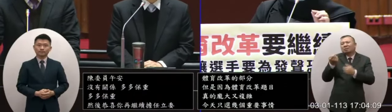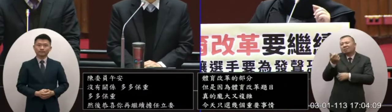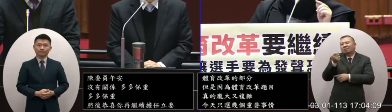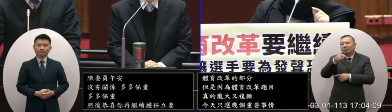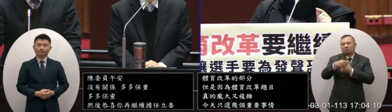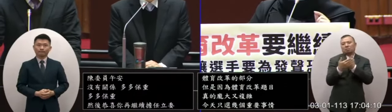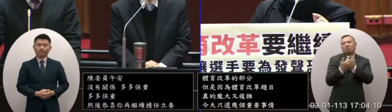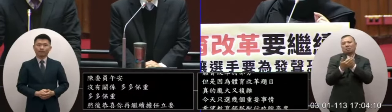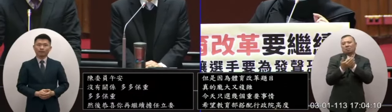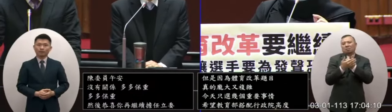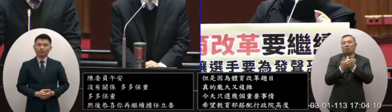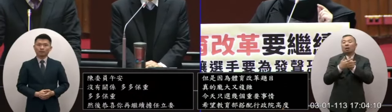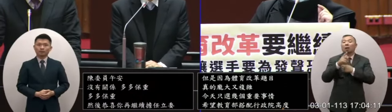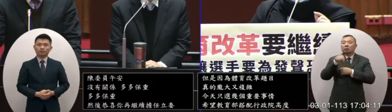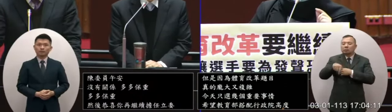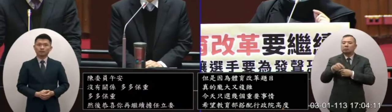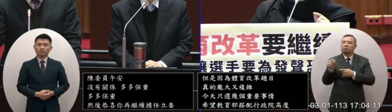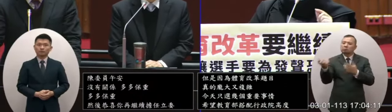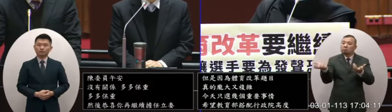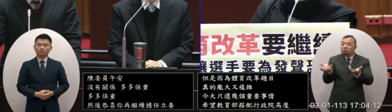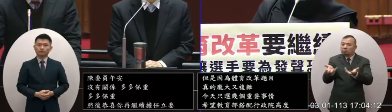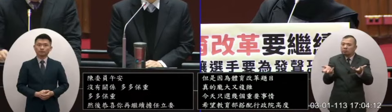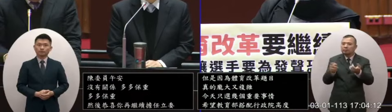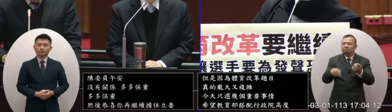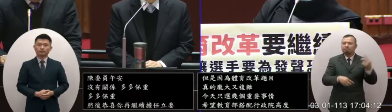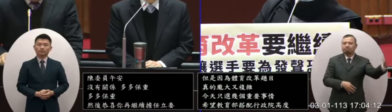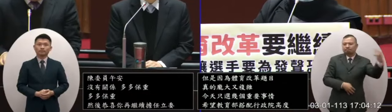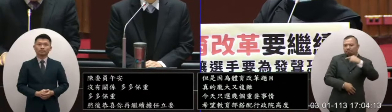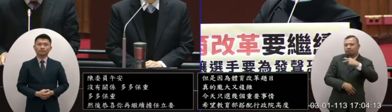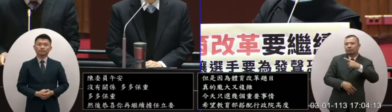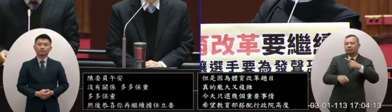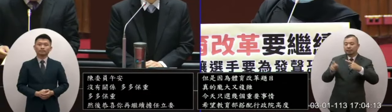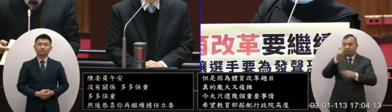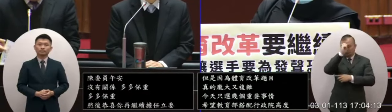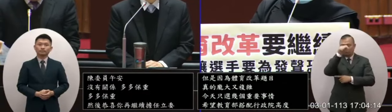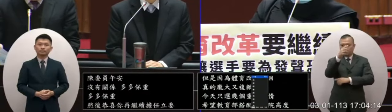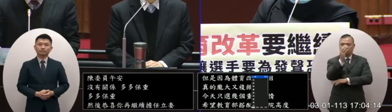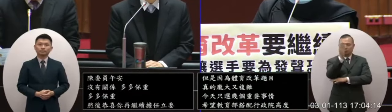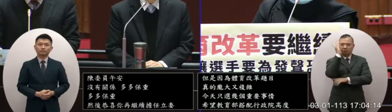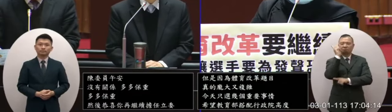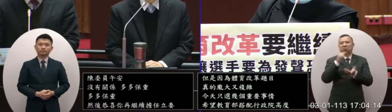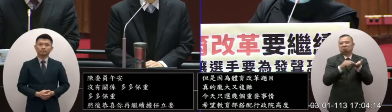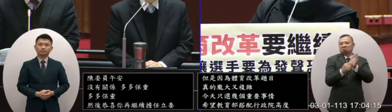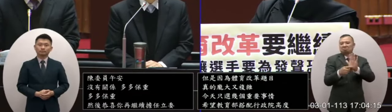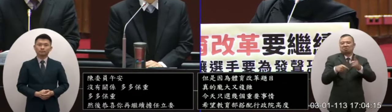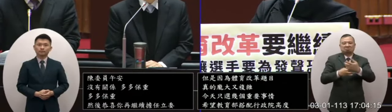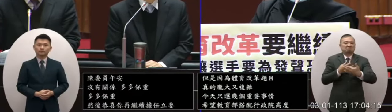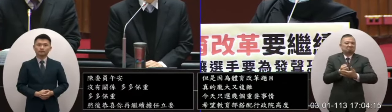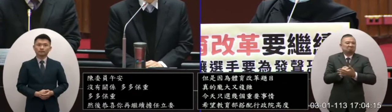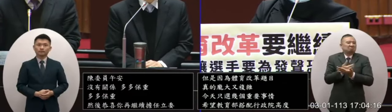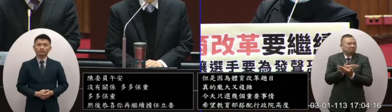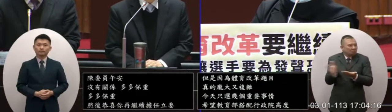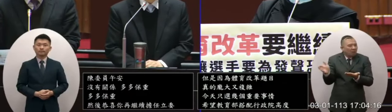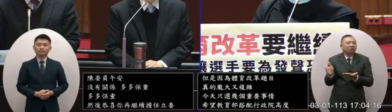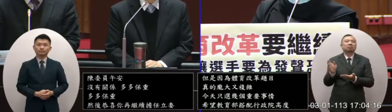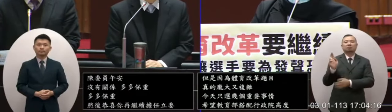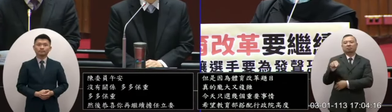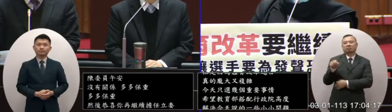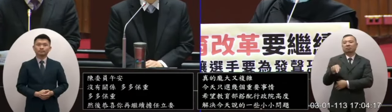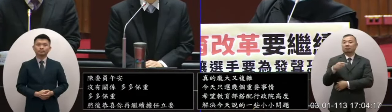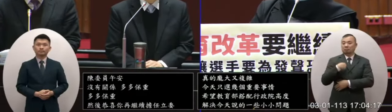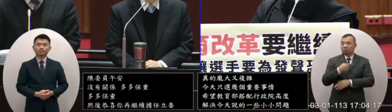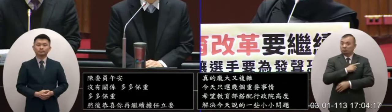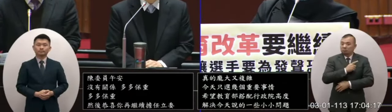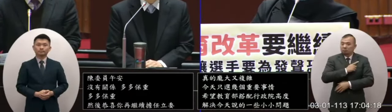从这些小小的问题上来看到政府的决心。好，第一个我个人非常认